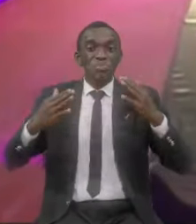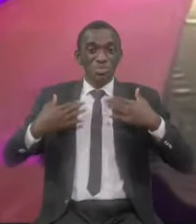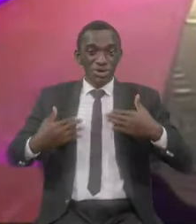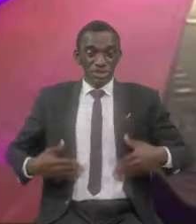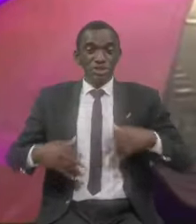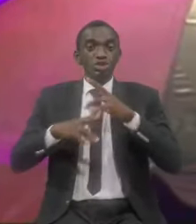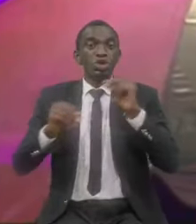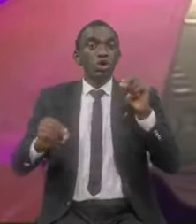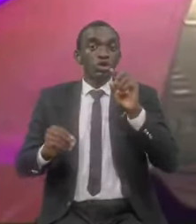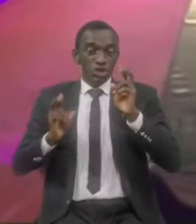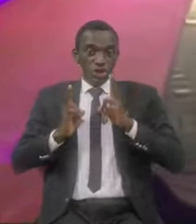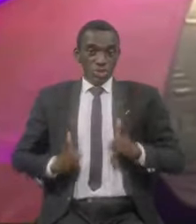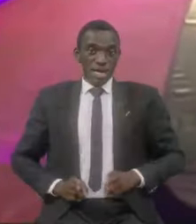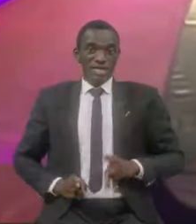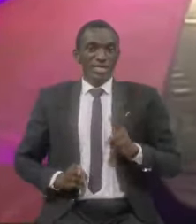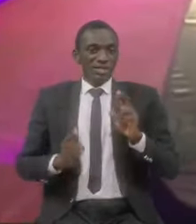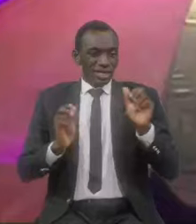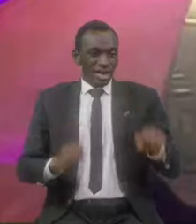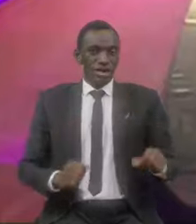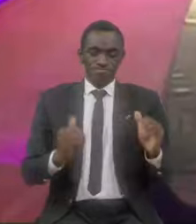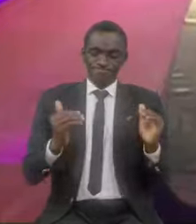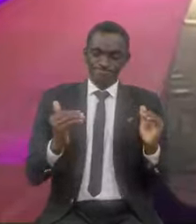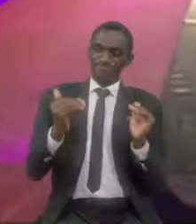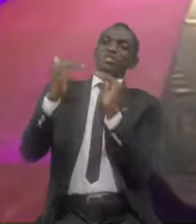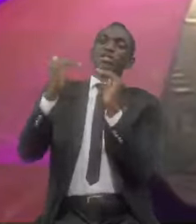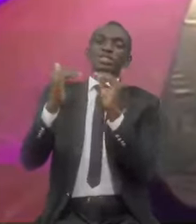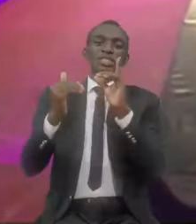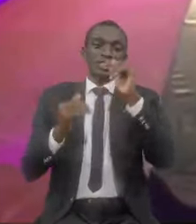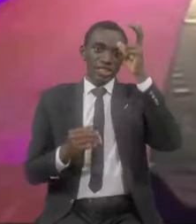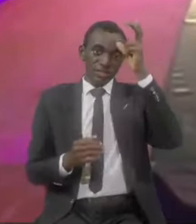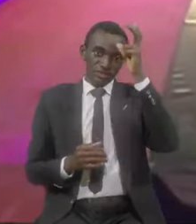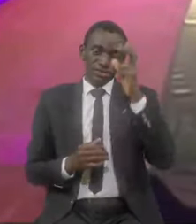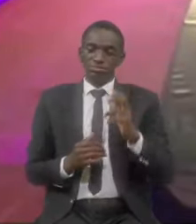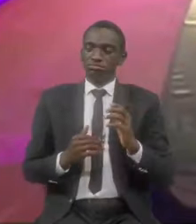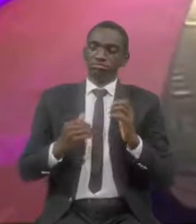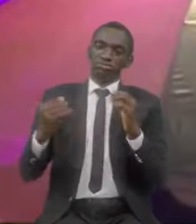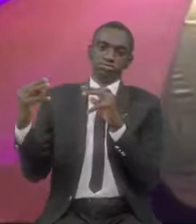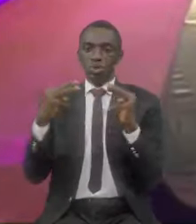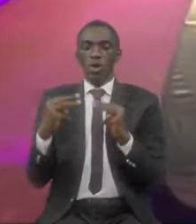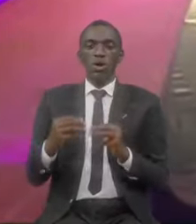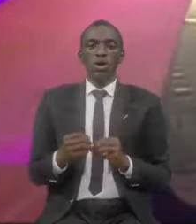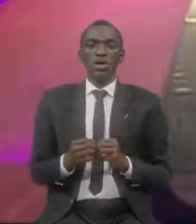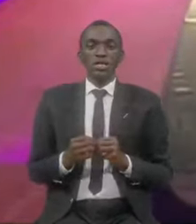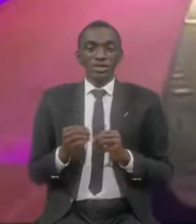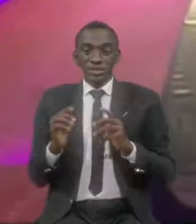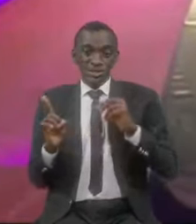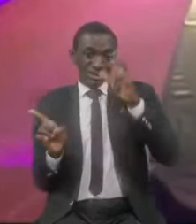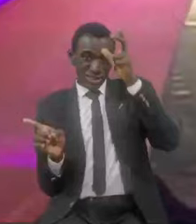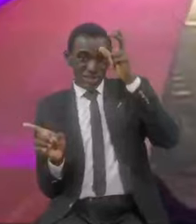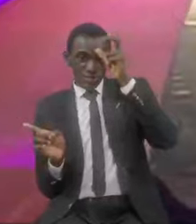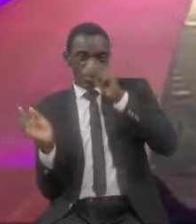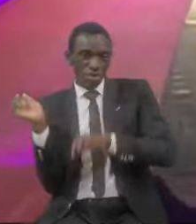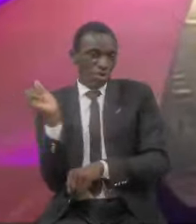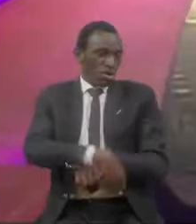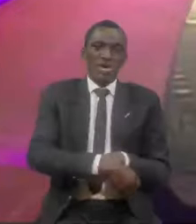Il n'y a personne qui est l'égal du diable. Le diable a triomphé de tout le